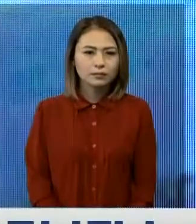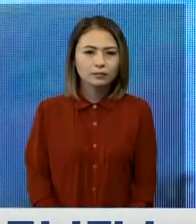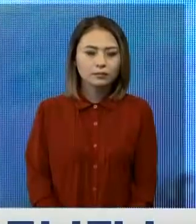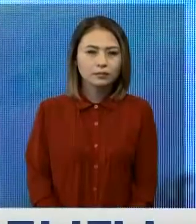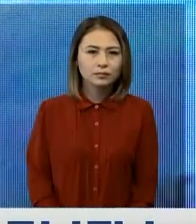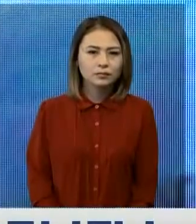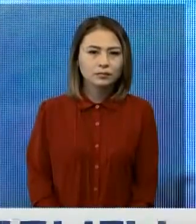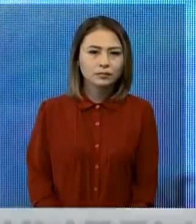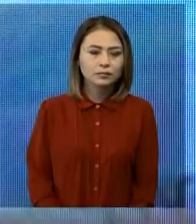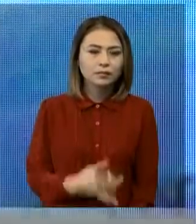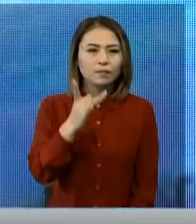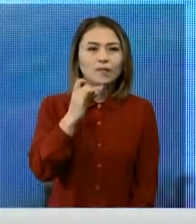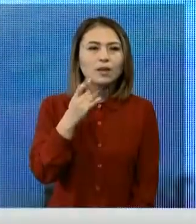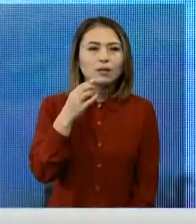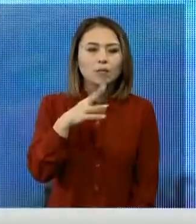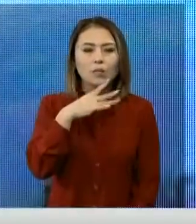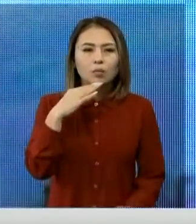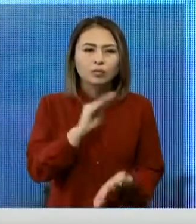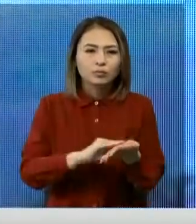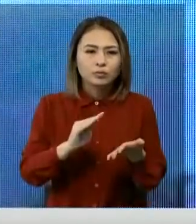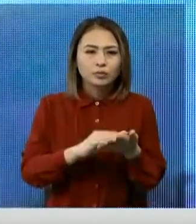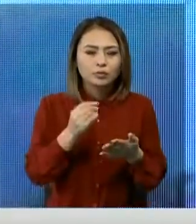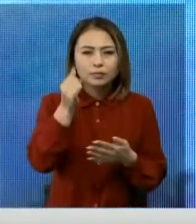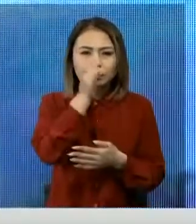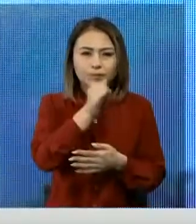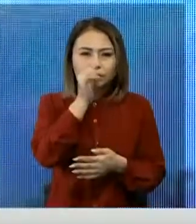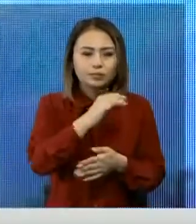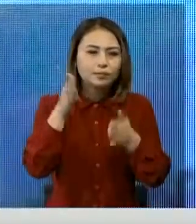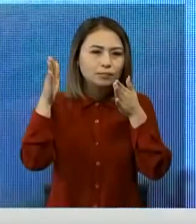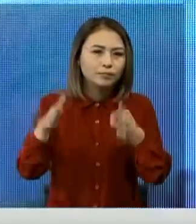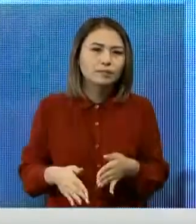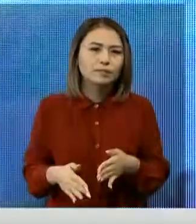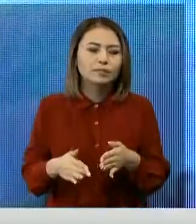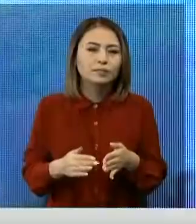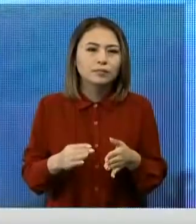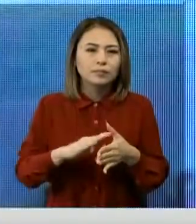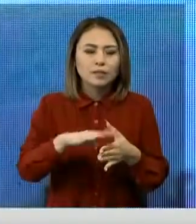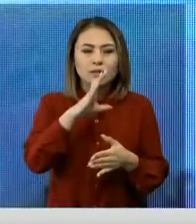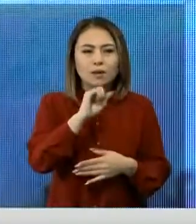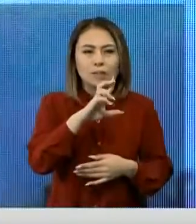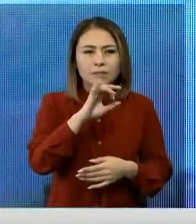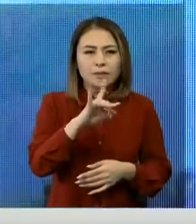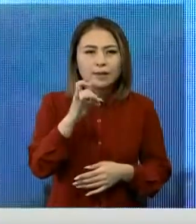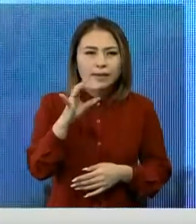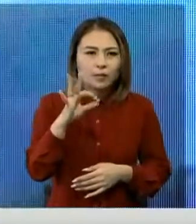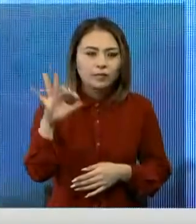Сабыр Рахимовты біз әлі көп жазып, көп шығара алмай жүрміз. Сабыр Рахимовтың атын. Сабыр Рахимов туралы